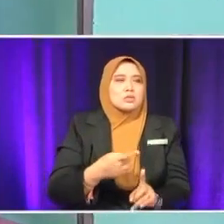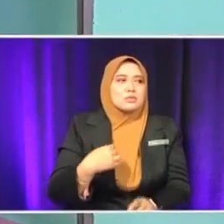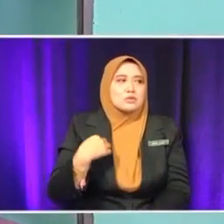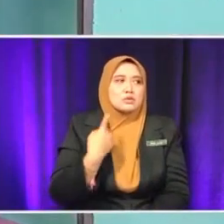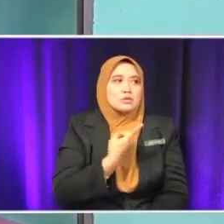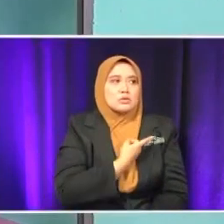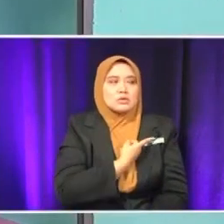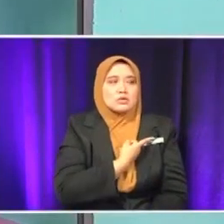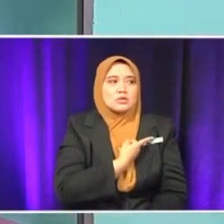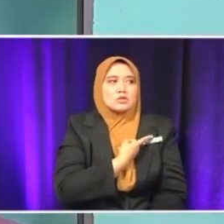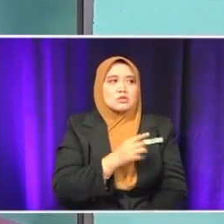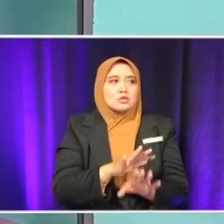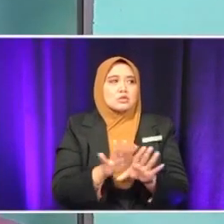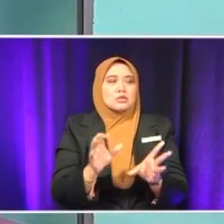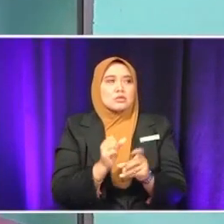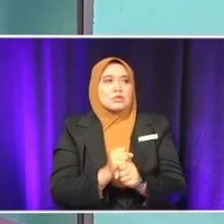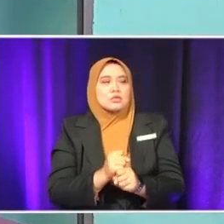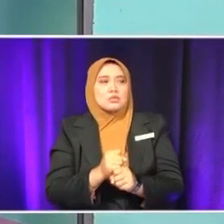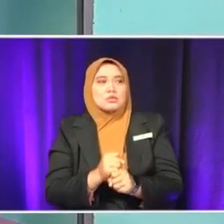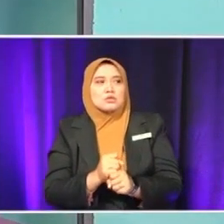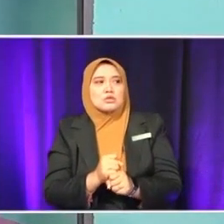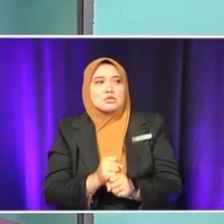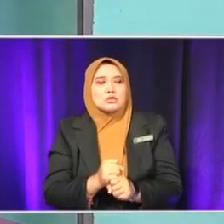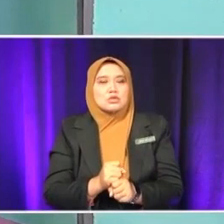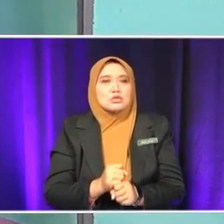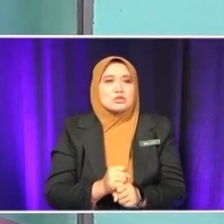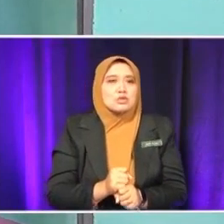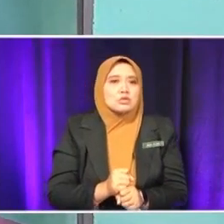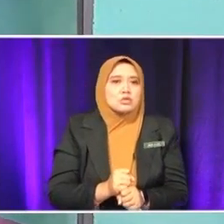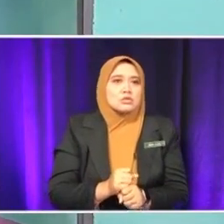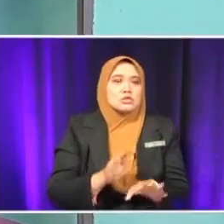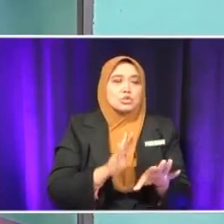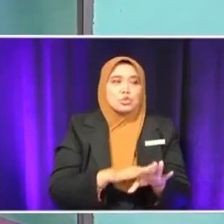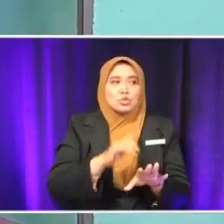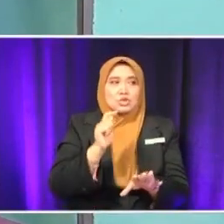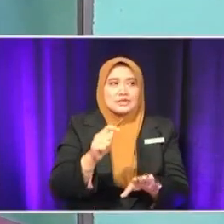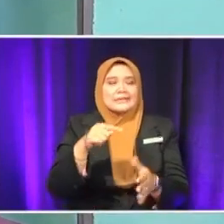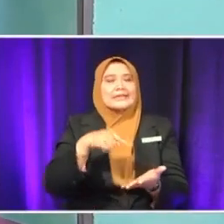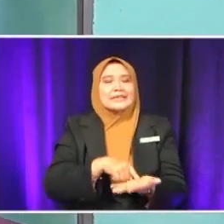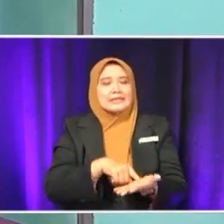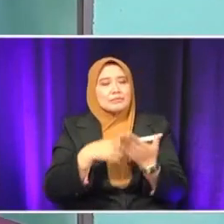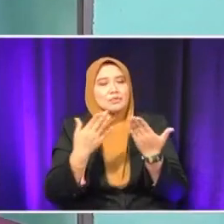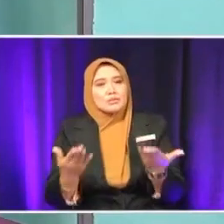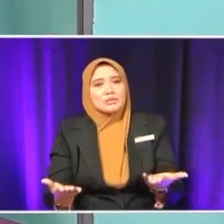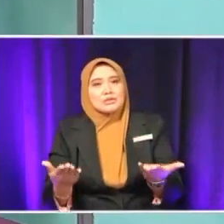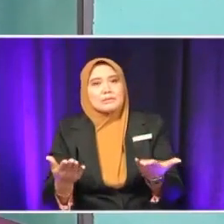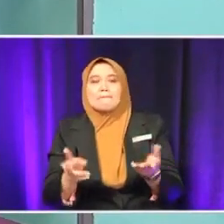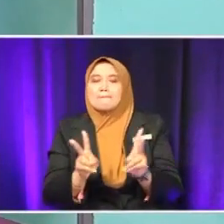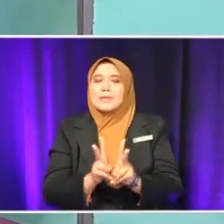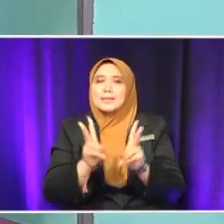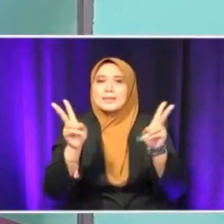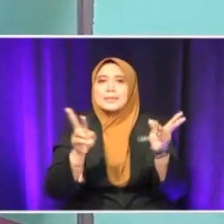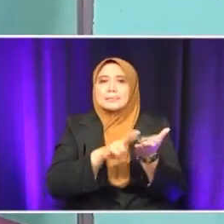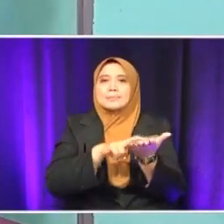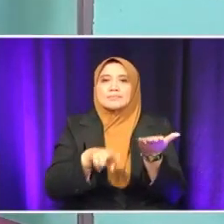ke T nanti. Jadi inilah jawapan yang menunjukkan pemberat paling rendah. Okey, jadi banyak Hani dan Ayu, kita boleh